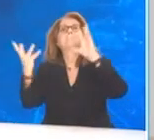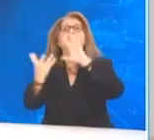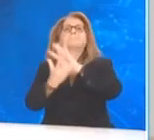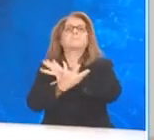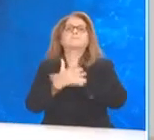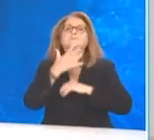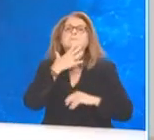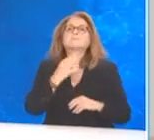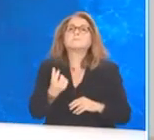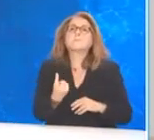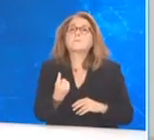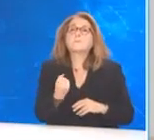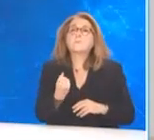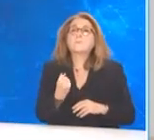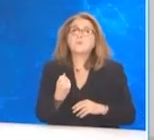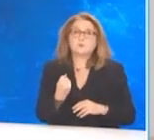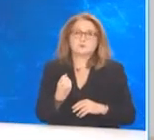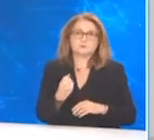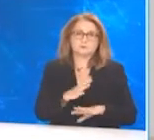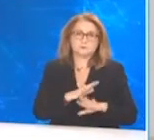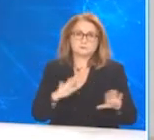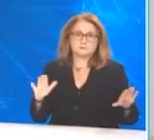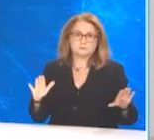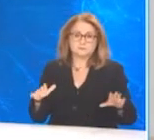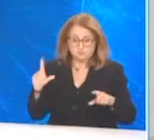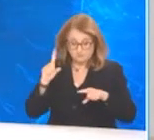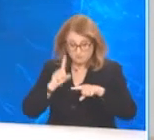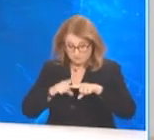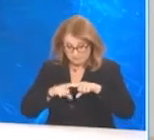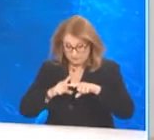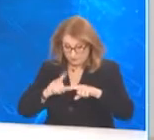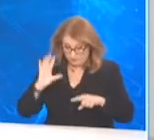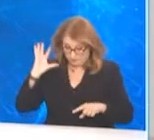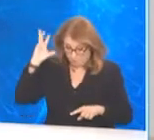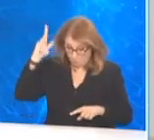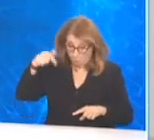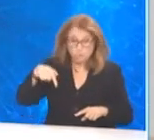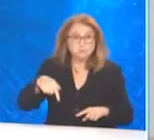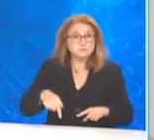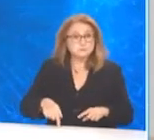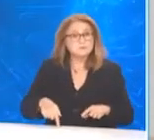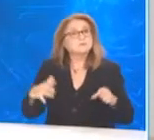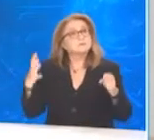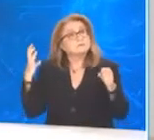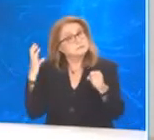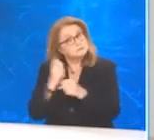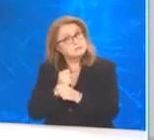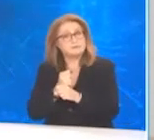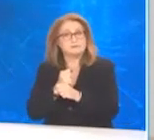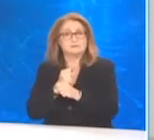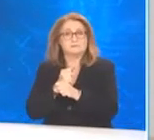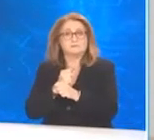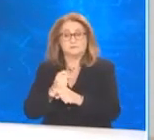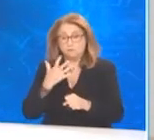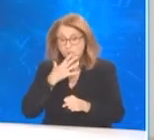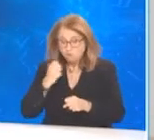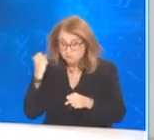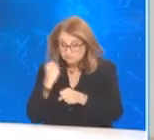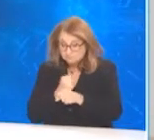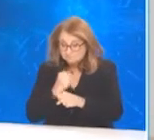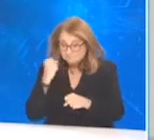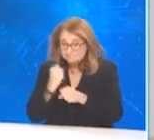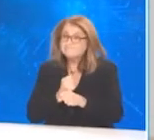οποίο ως χώρα η Ελλάδα μέχρι τώρα έχει καταφέρει με την εξαιρετική δουλειά και